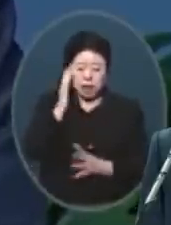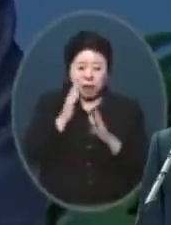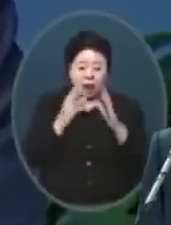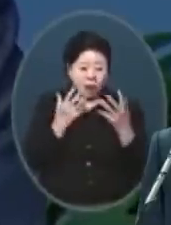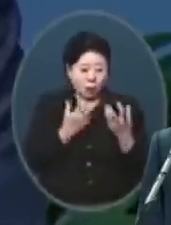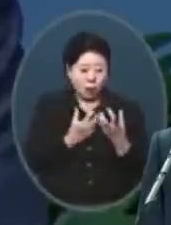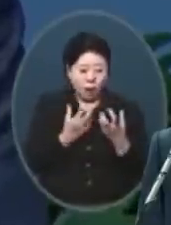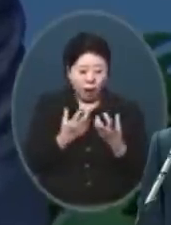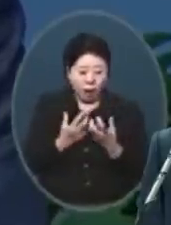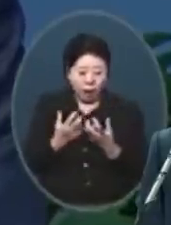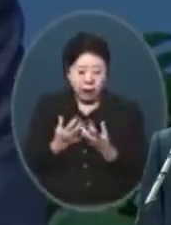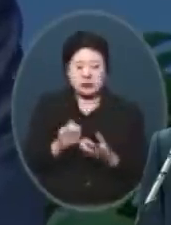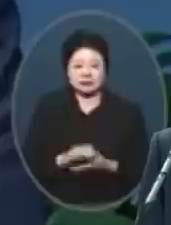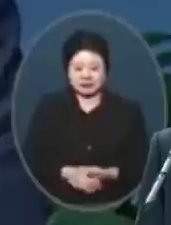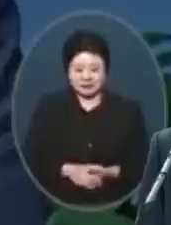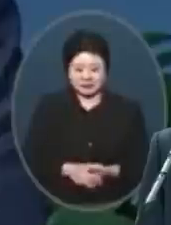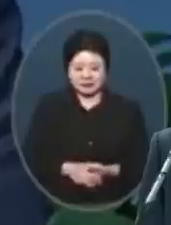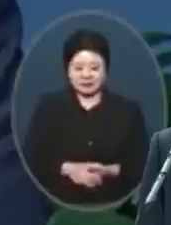계속해서